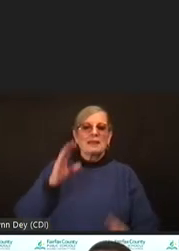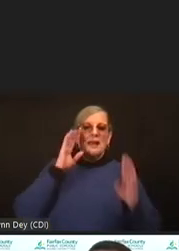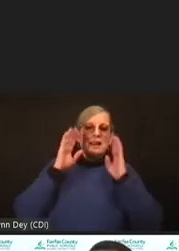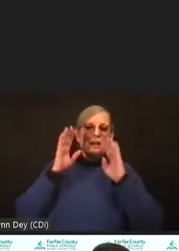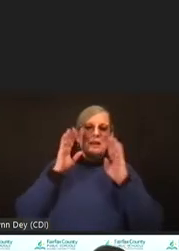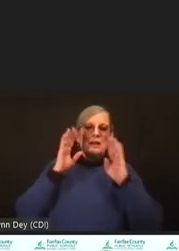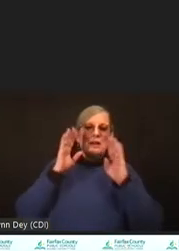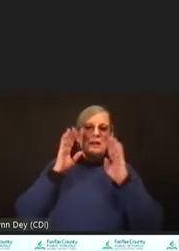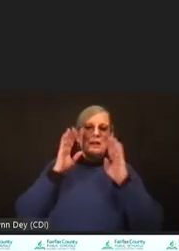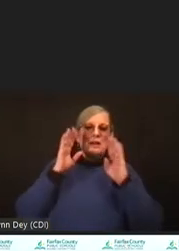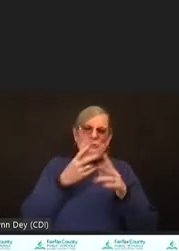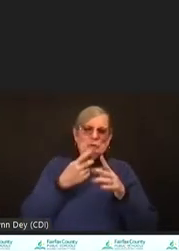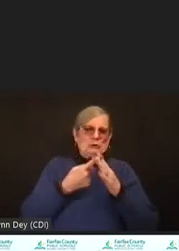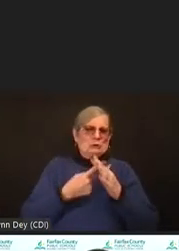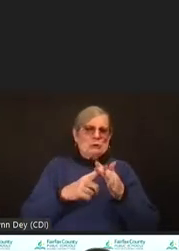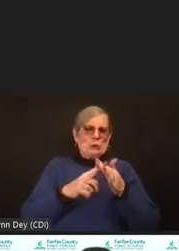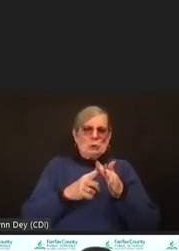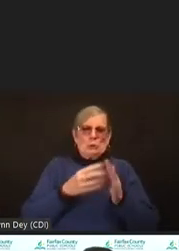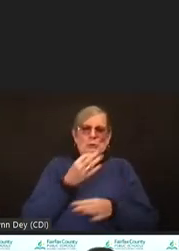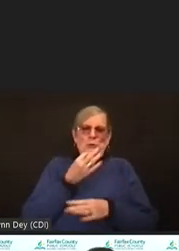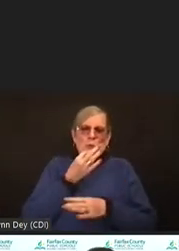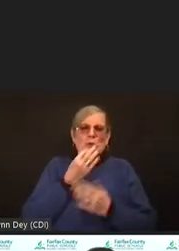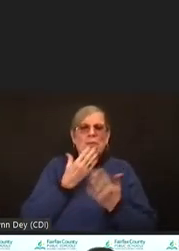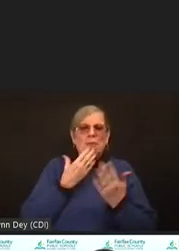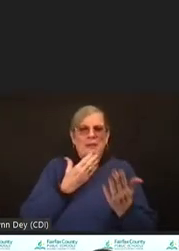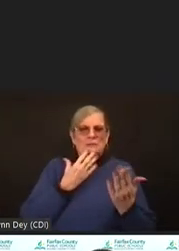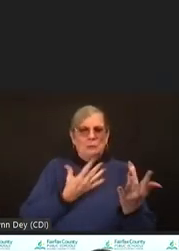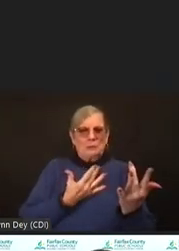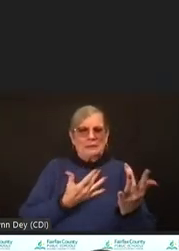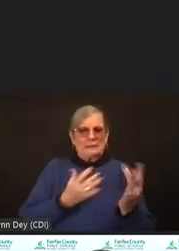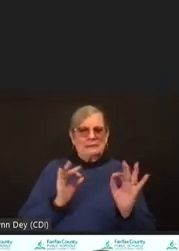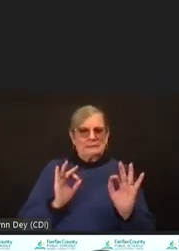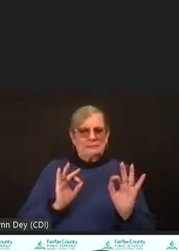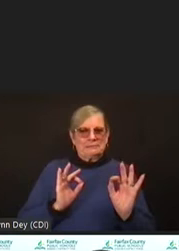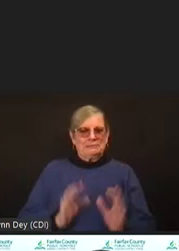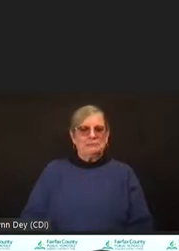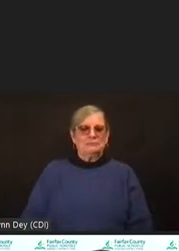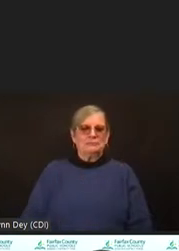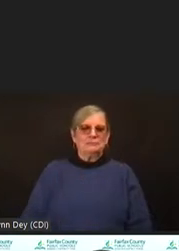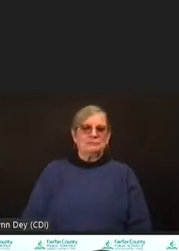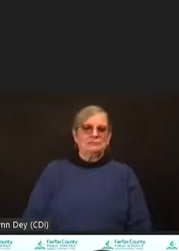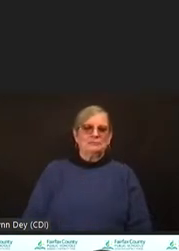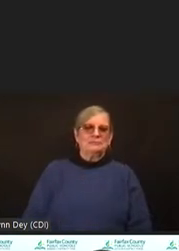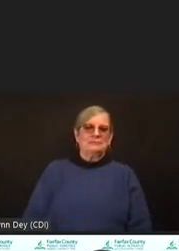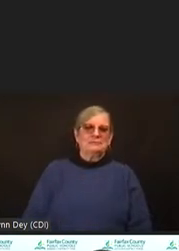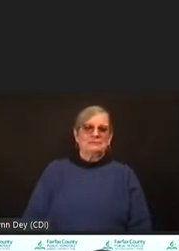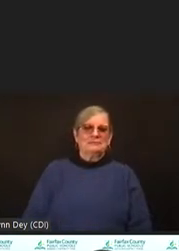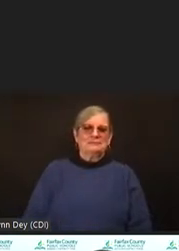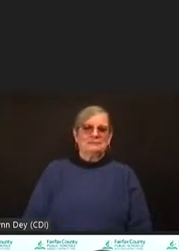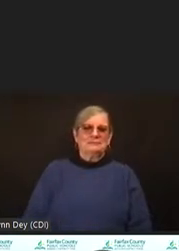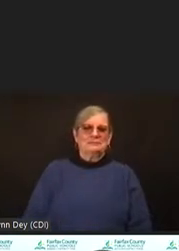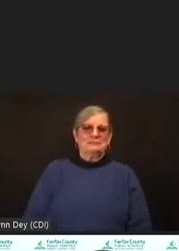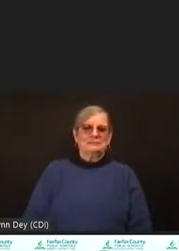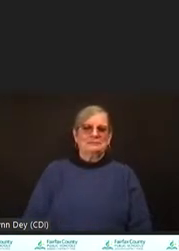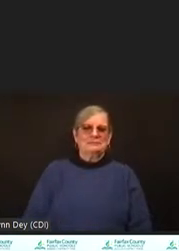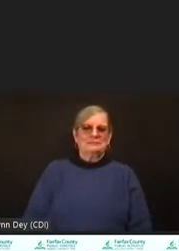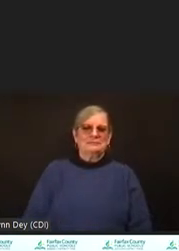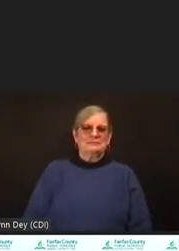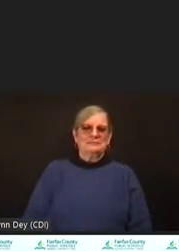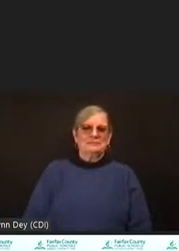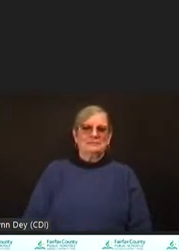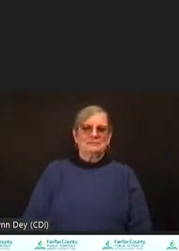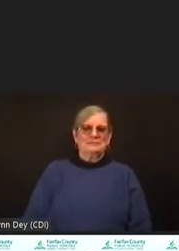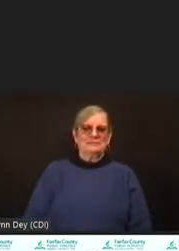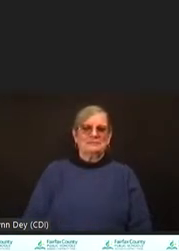That's, thank you. مساء الخير بالجميع. سوف نطبق بعد قليل. شكرا.